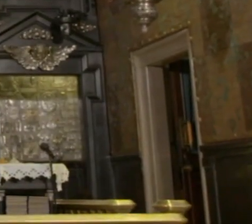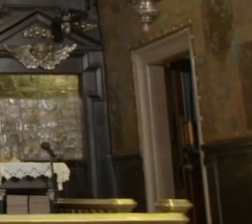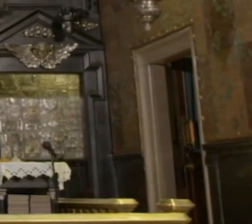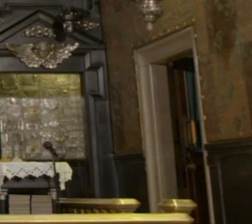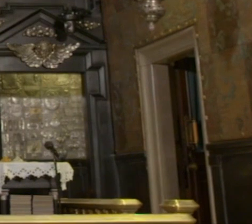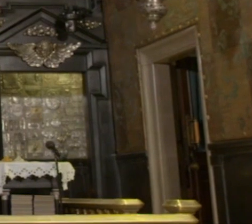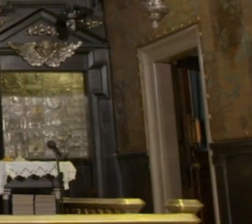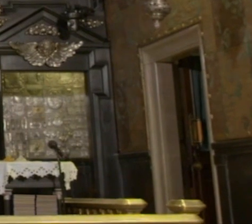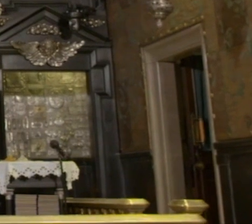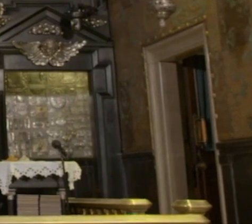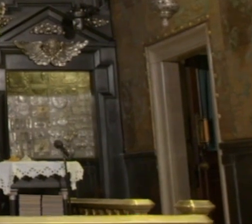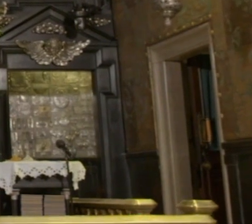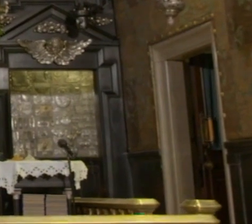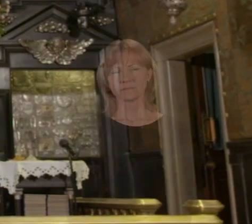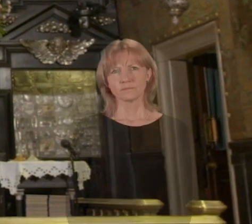KONIEC